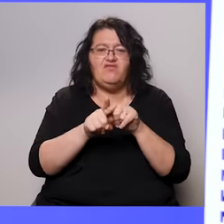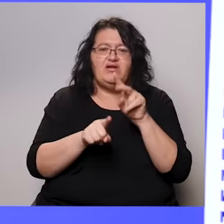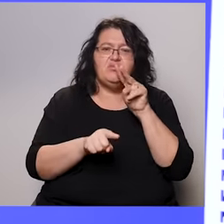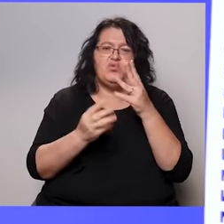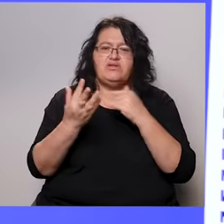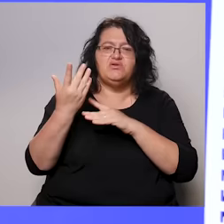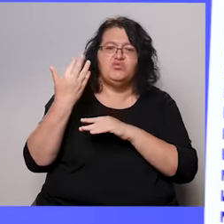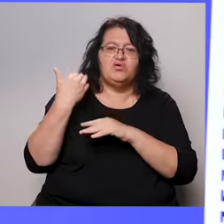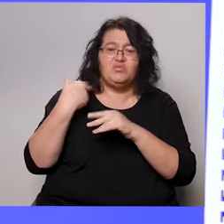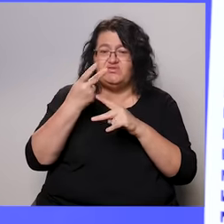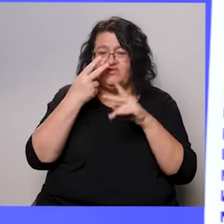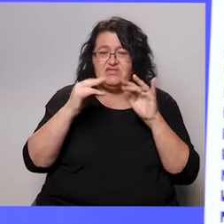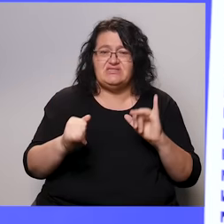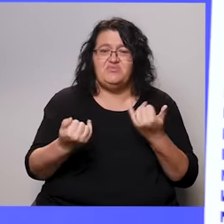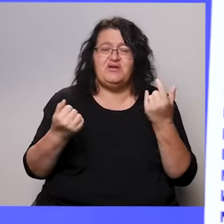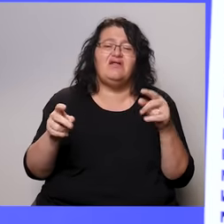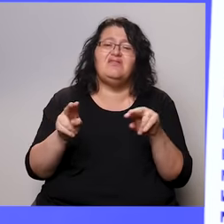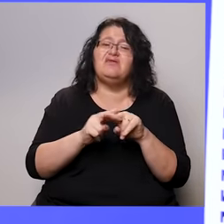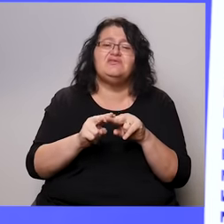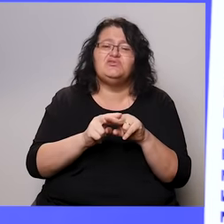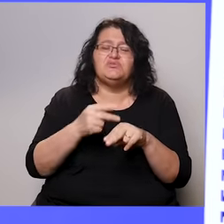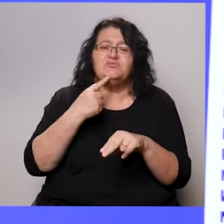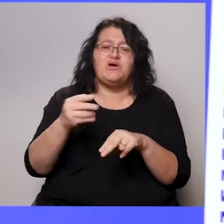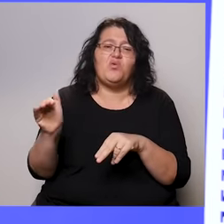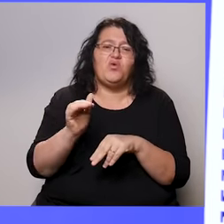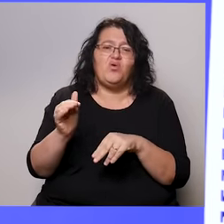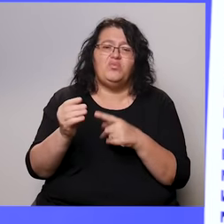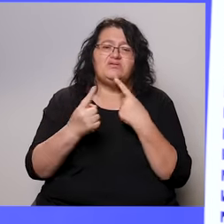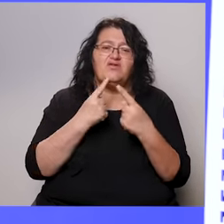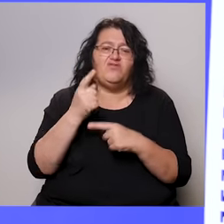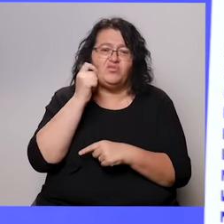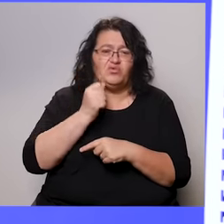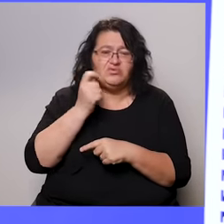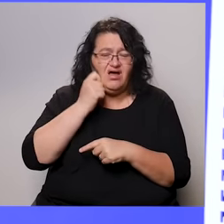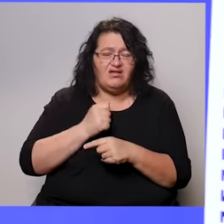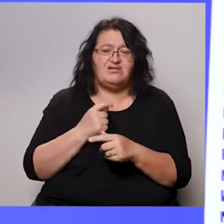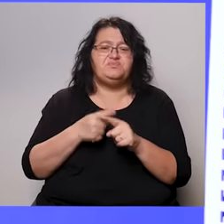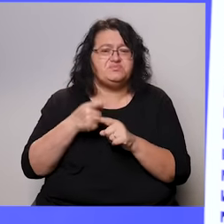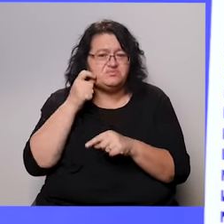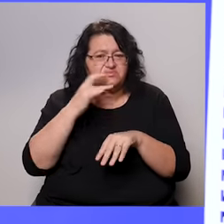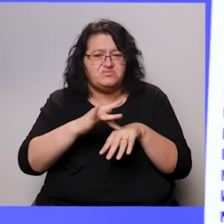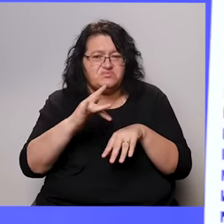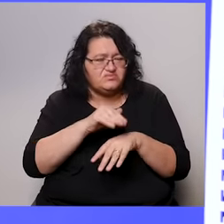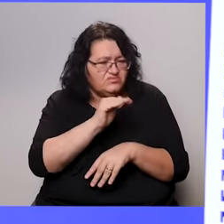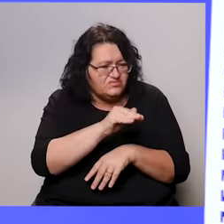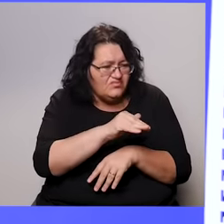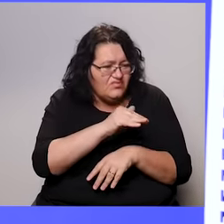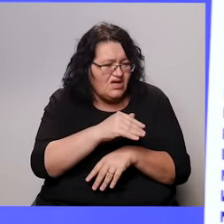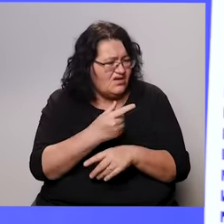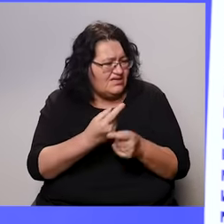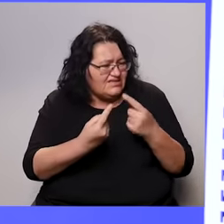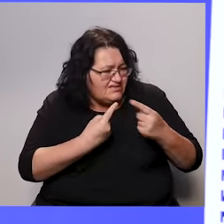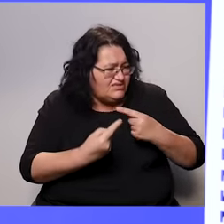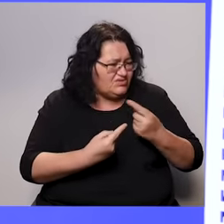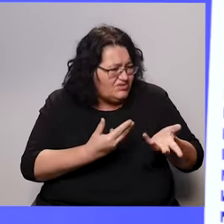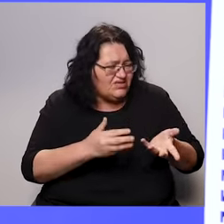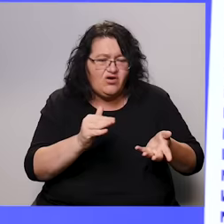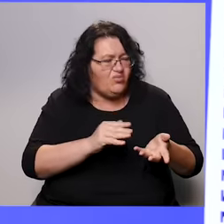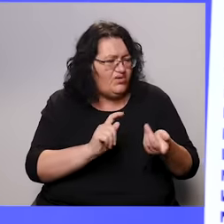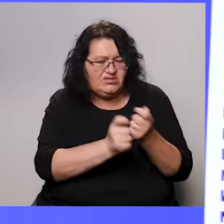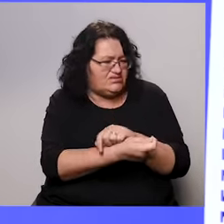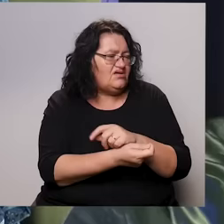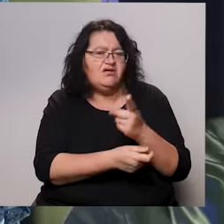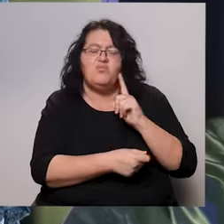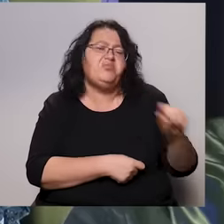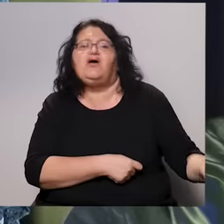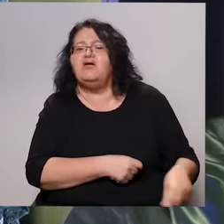urmă și văd ce s-a întâmplat, e ca și când un copil stă de vorbă cu tatăl lui și tatăl lui încearcă să intre în subiect și să stea de vorbă cu el și copilul schimbă subiectul